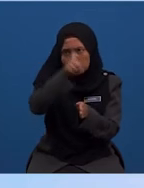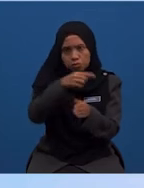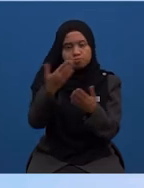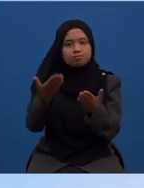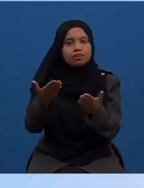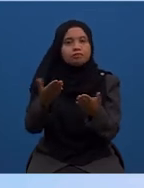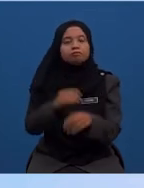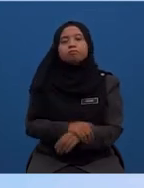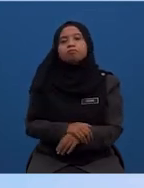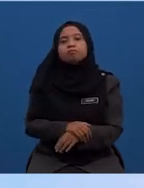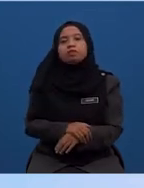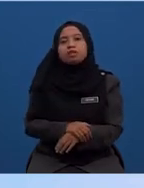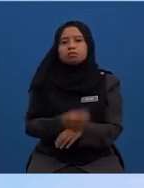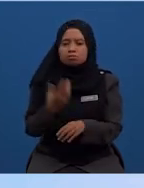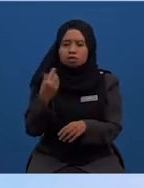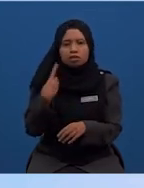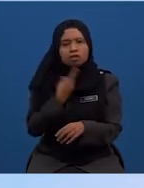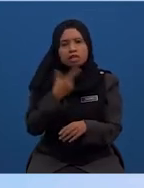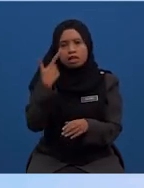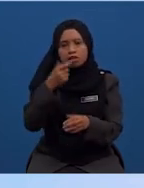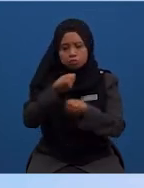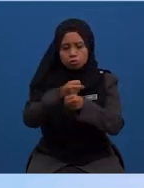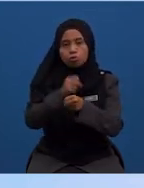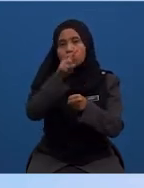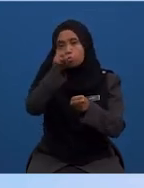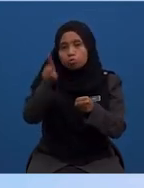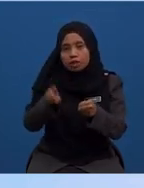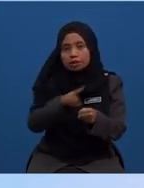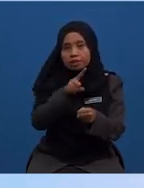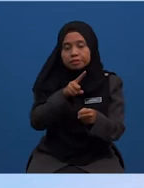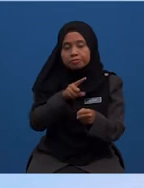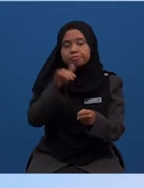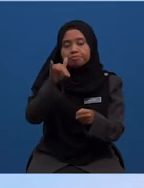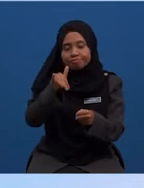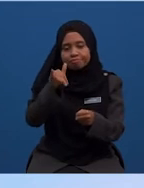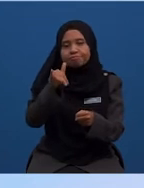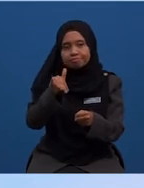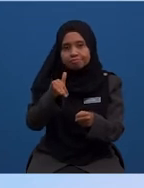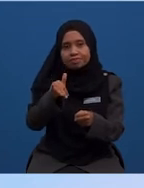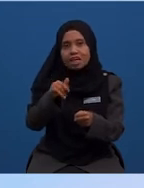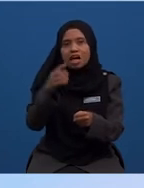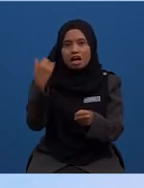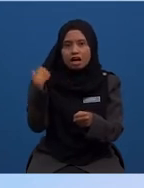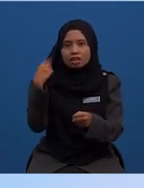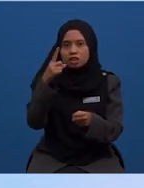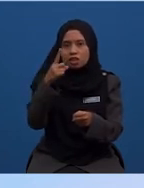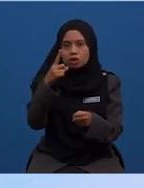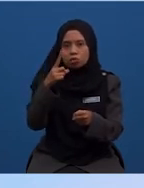Jom kita lihat bentuk bulatan. Ha, bulatan ada satu sisi